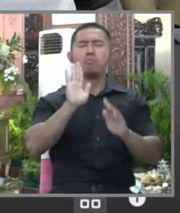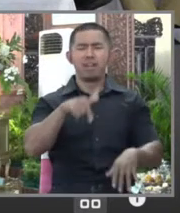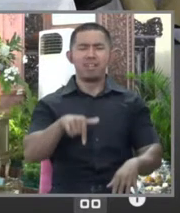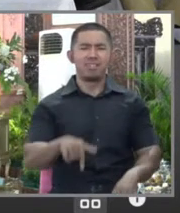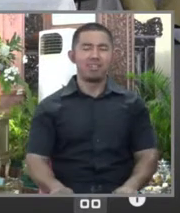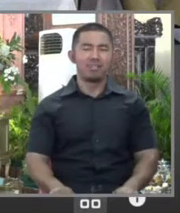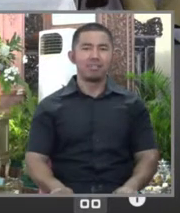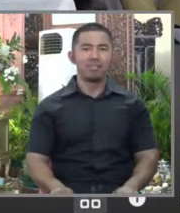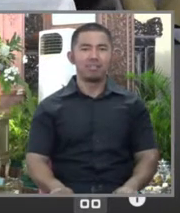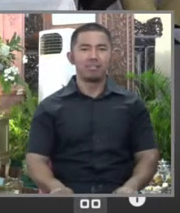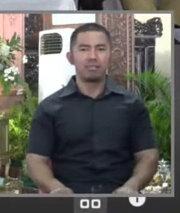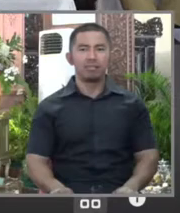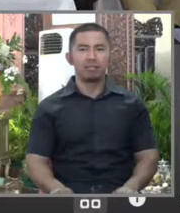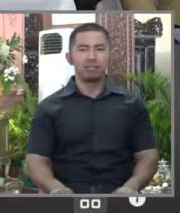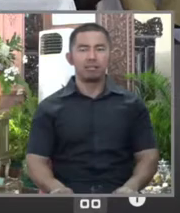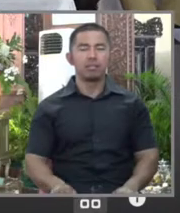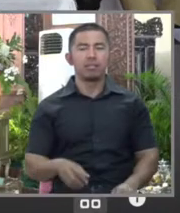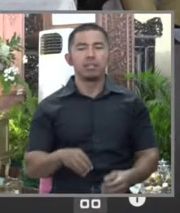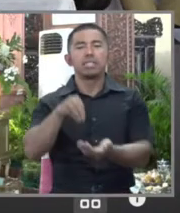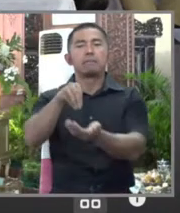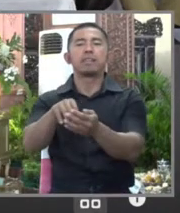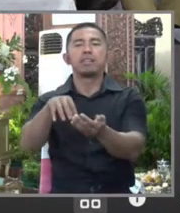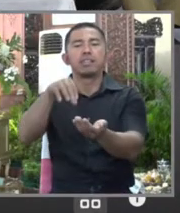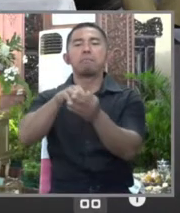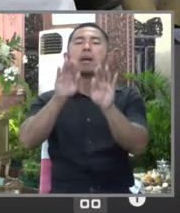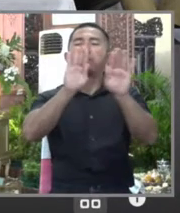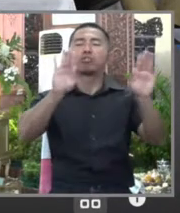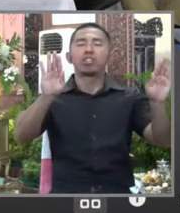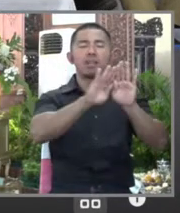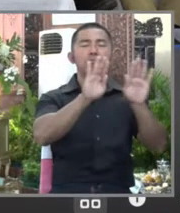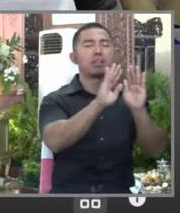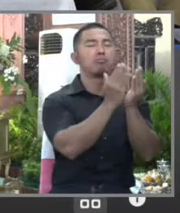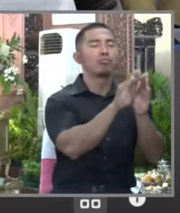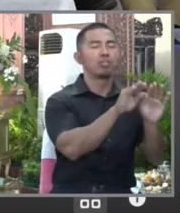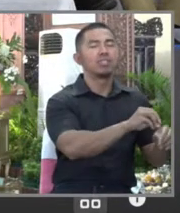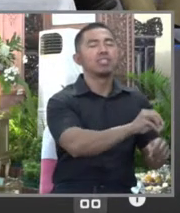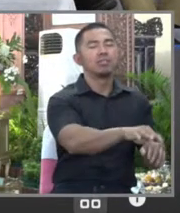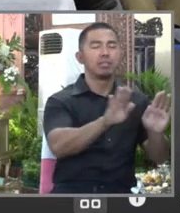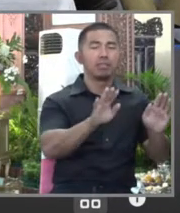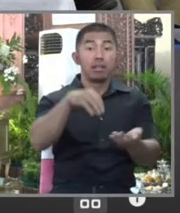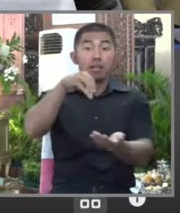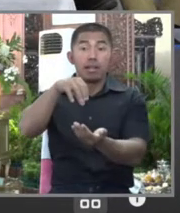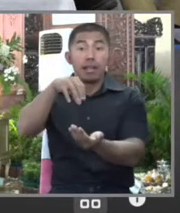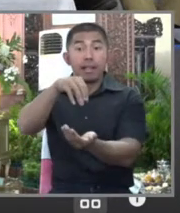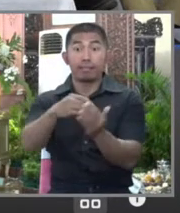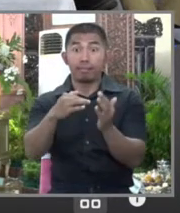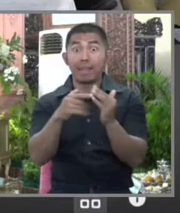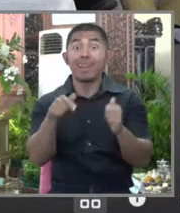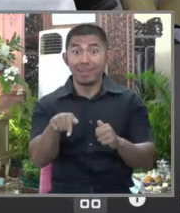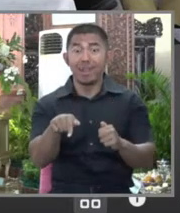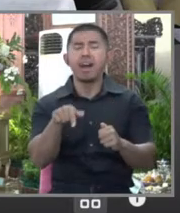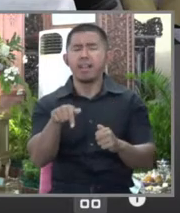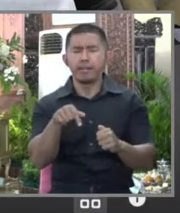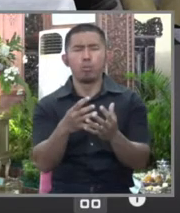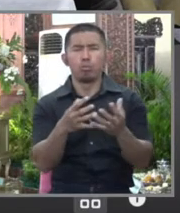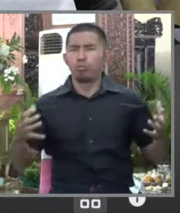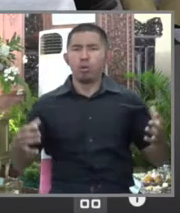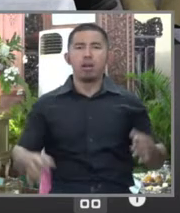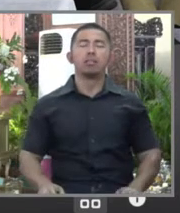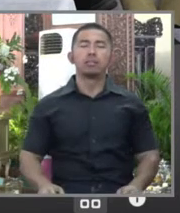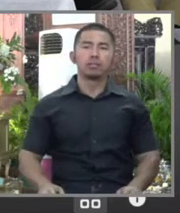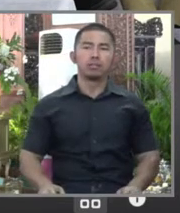Sementara ditaruh di perpustakaan. Oh, oke. Okay. Tanahnya ada? Tanahnya luas, Pak. Masih